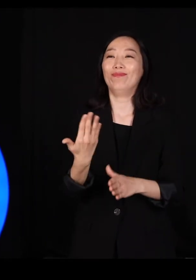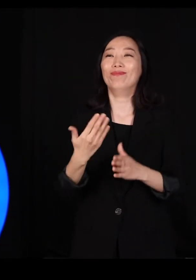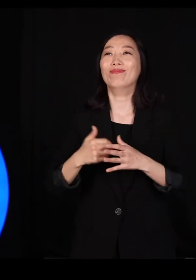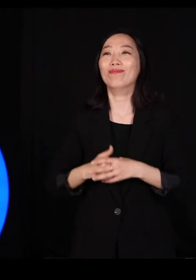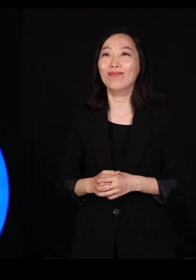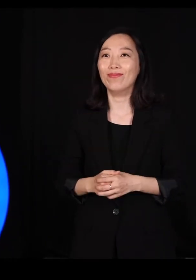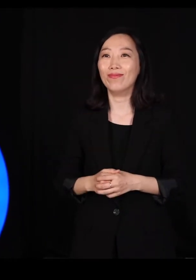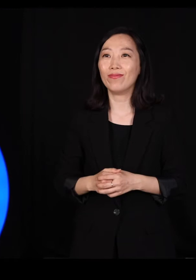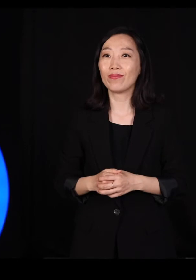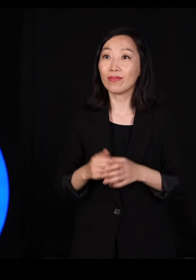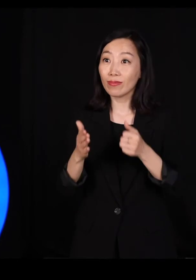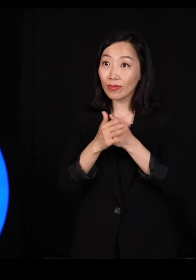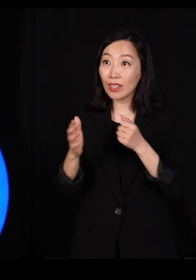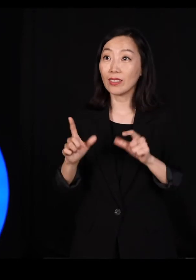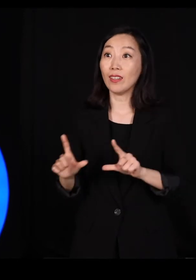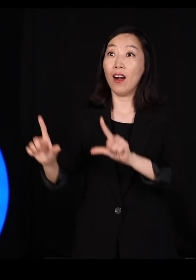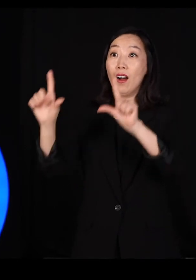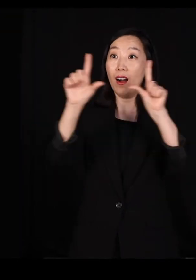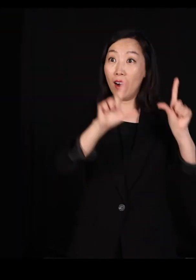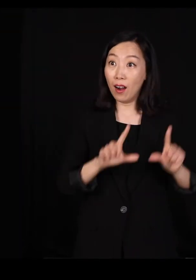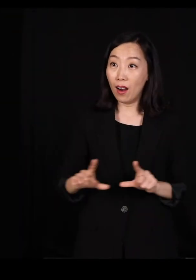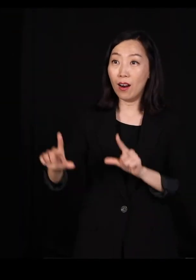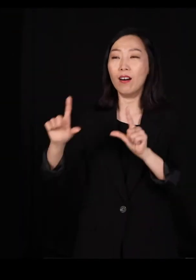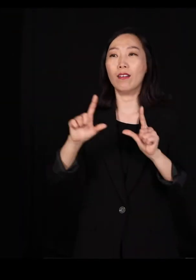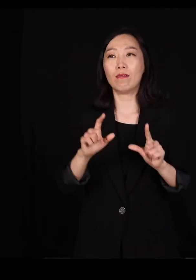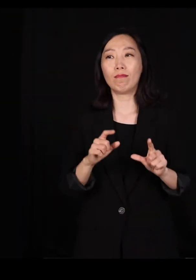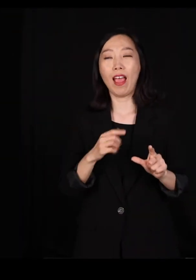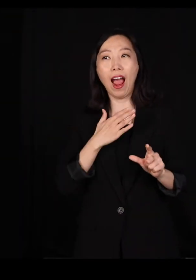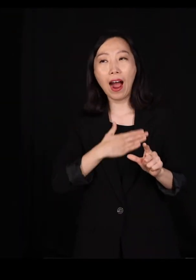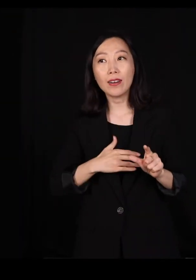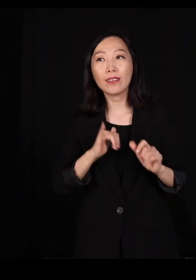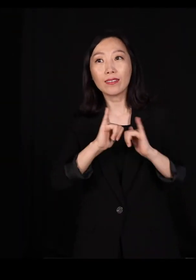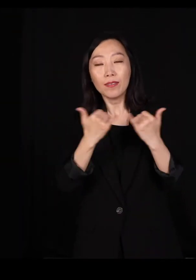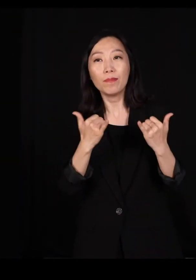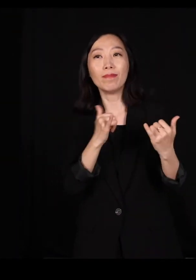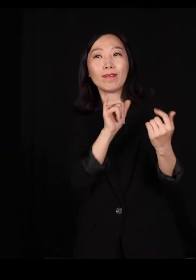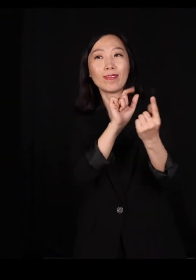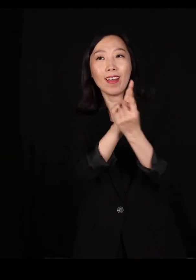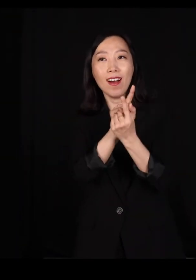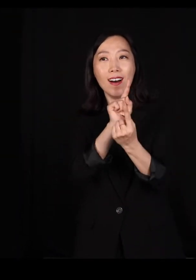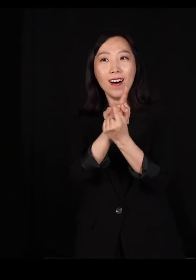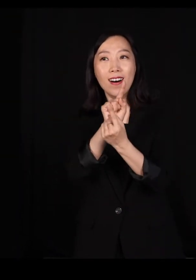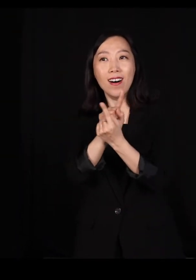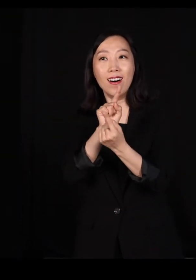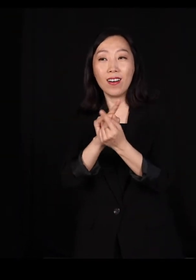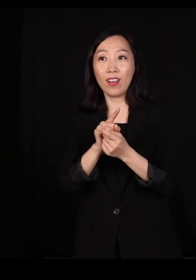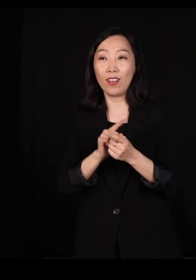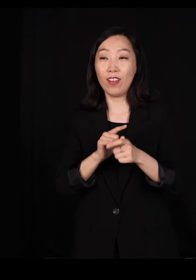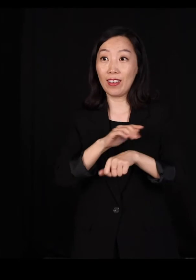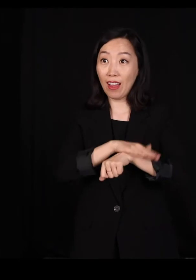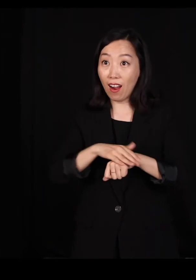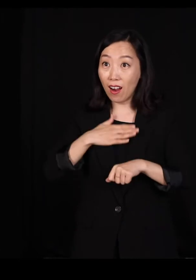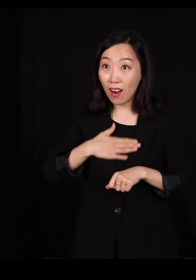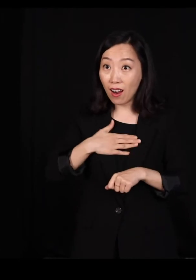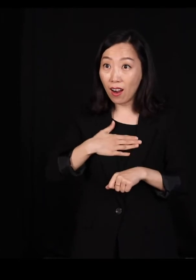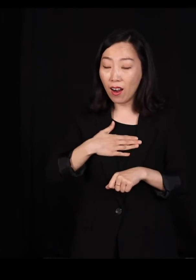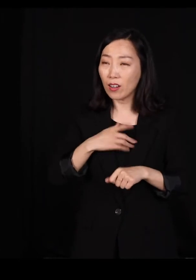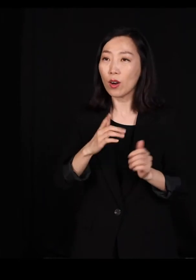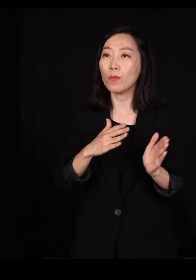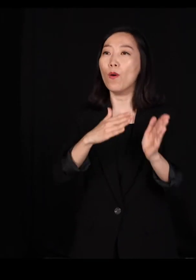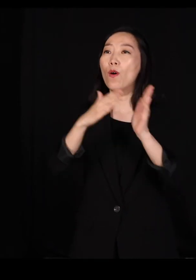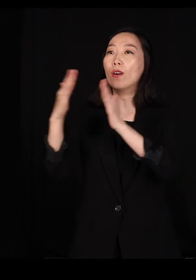거죠. 그래서 내가 살아가면서 내 아는 사람들끼리 정말 잘 아는가,